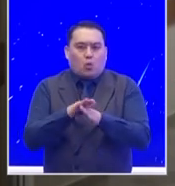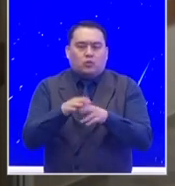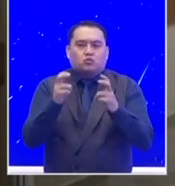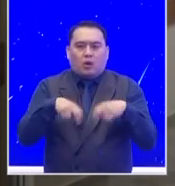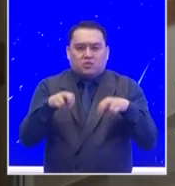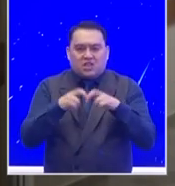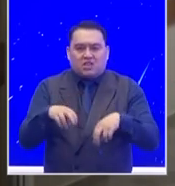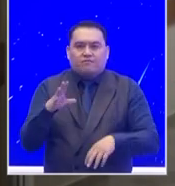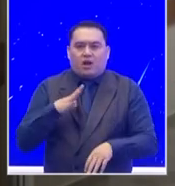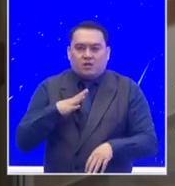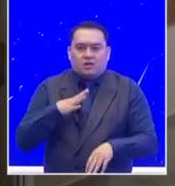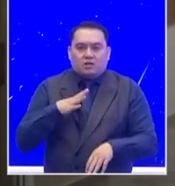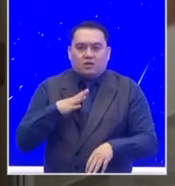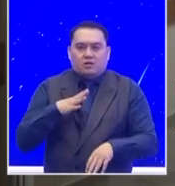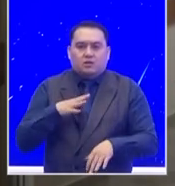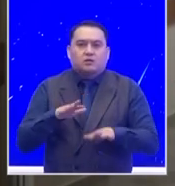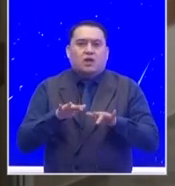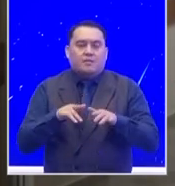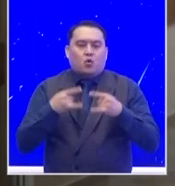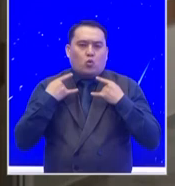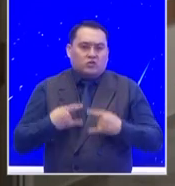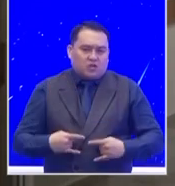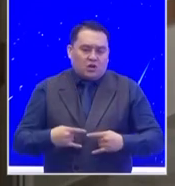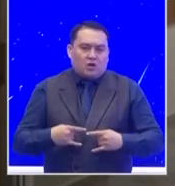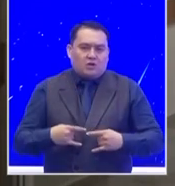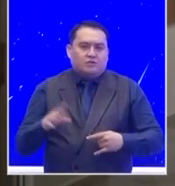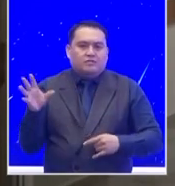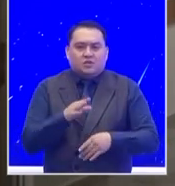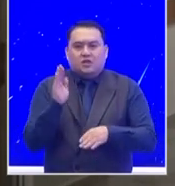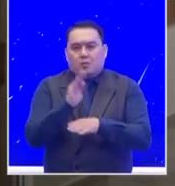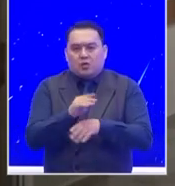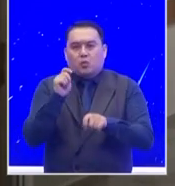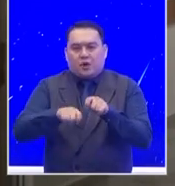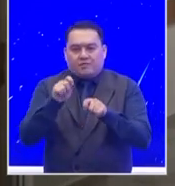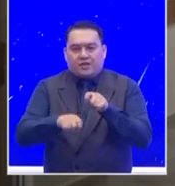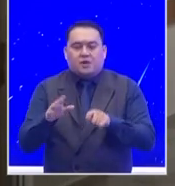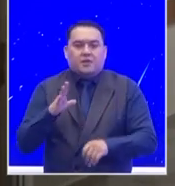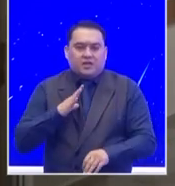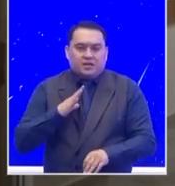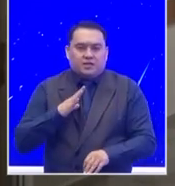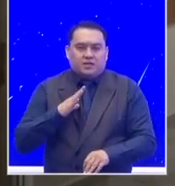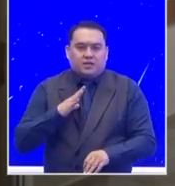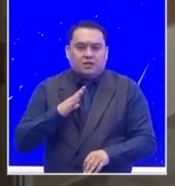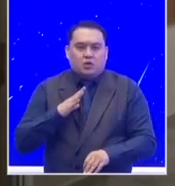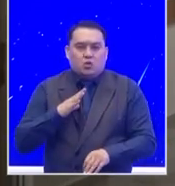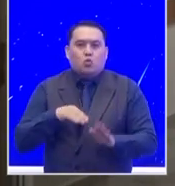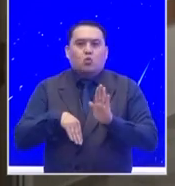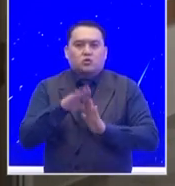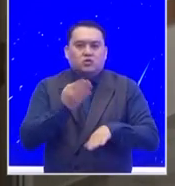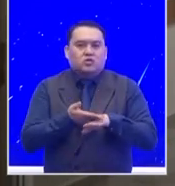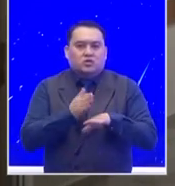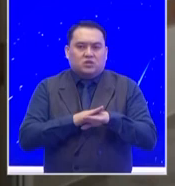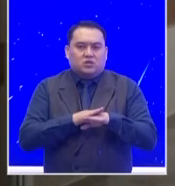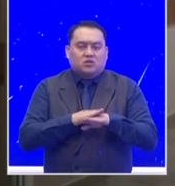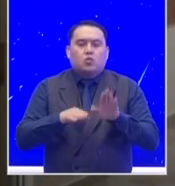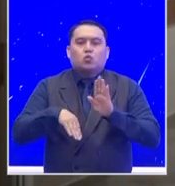обследована, включая компьютерную томографию, УЗИ и дополнительно все специалисты осмотрены. Из-за